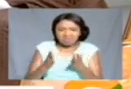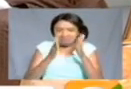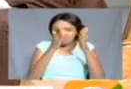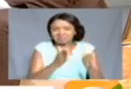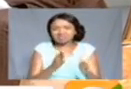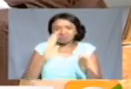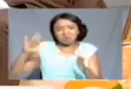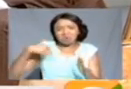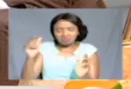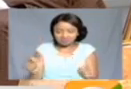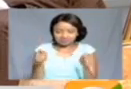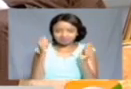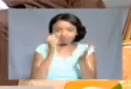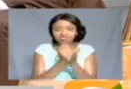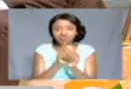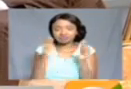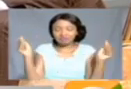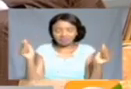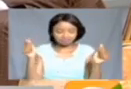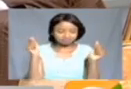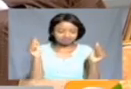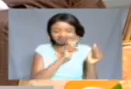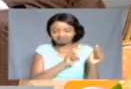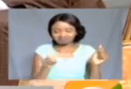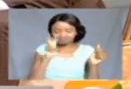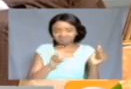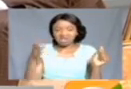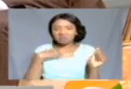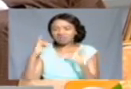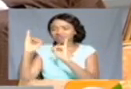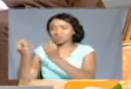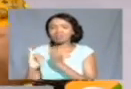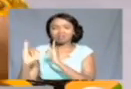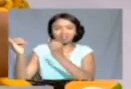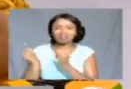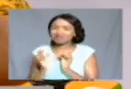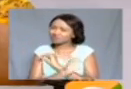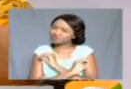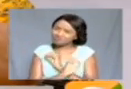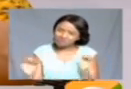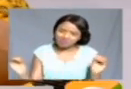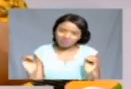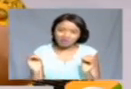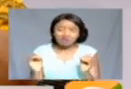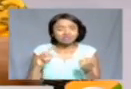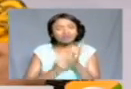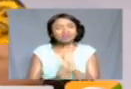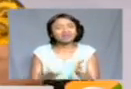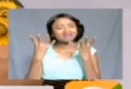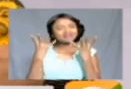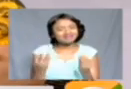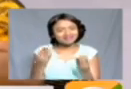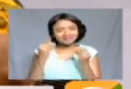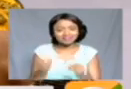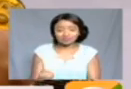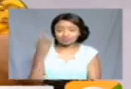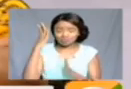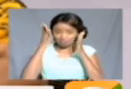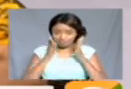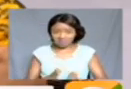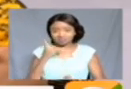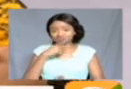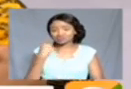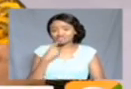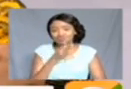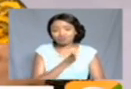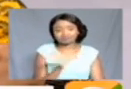zote kwa kwenye gazeti. Unaona hata hana haja ya kuzungumza na mwenzake. Kwa hivyo ni rahisi sana kumuelewa mtu anapokuwa